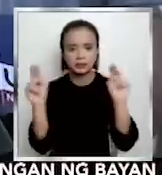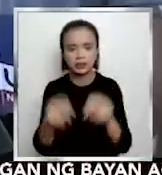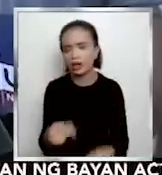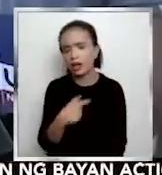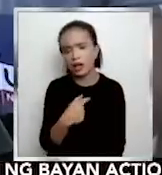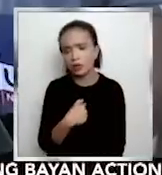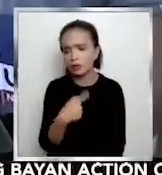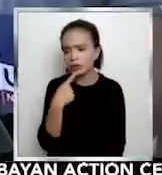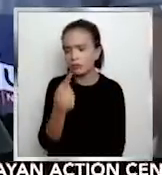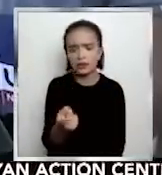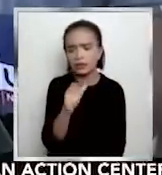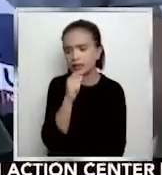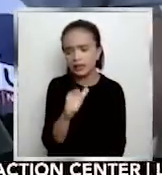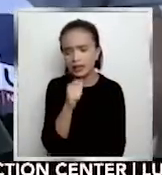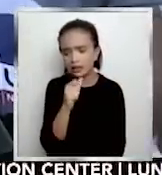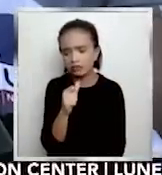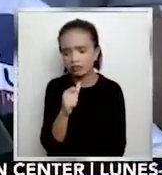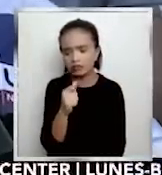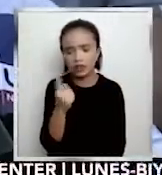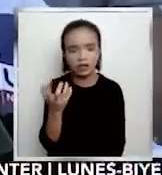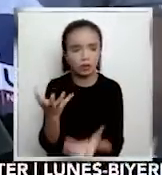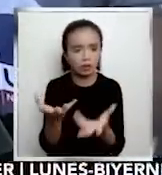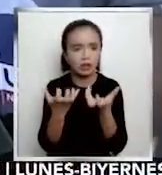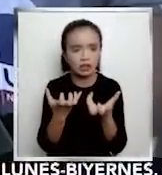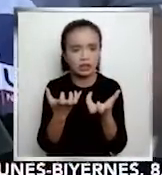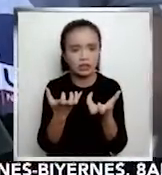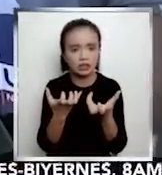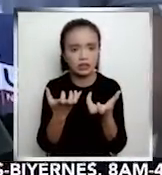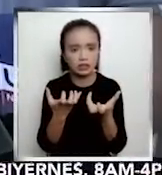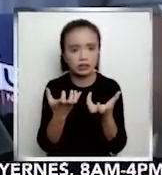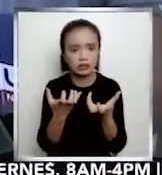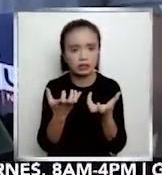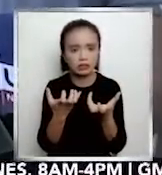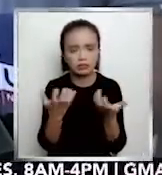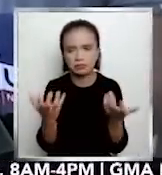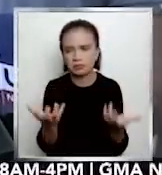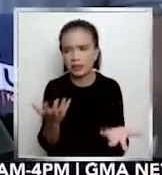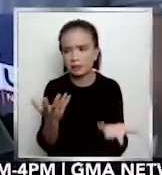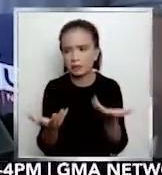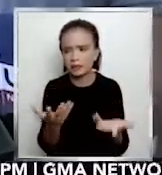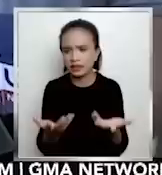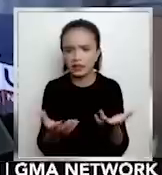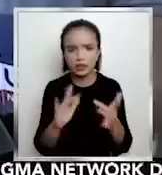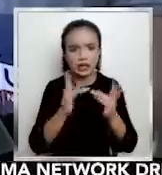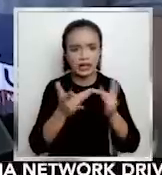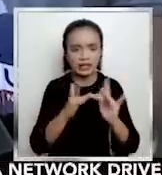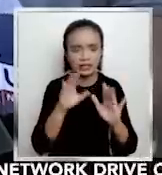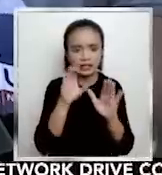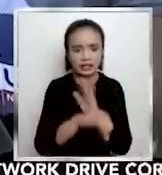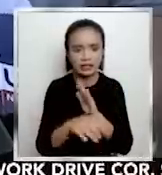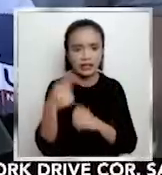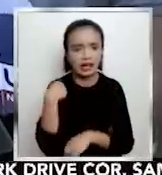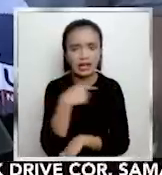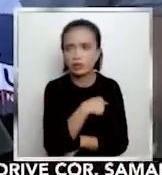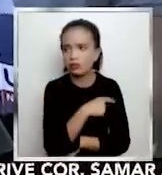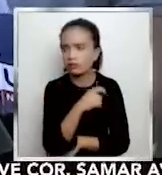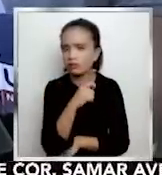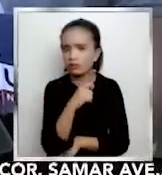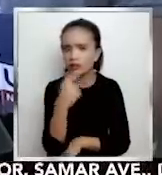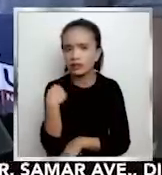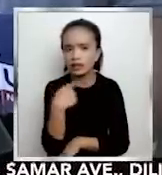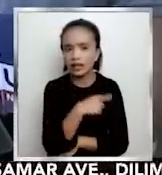want to weaponize cyber libel o yung mga ganong mga bagay. Ayaw namin maging collection agency ang